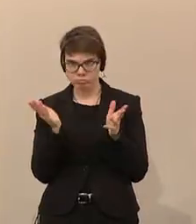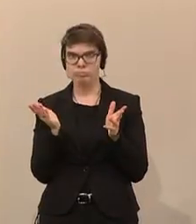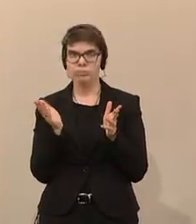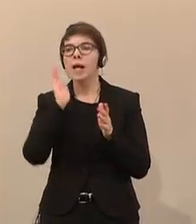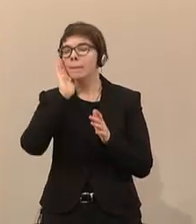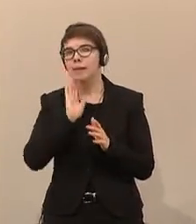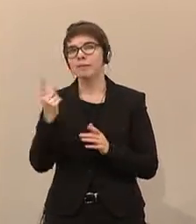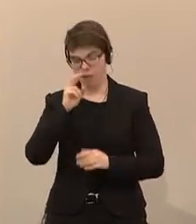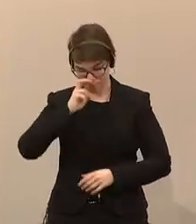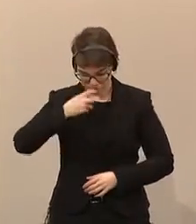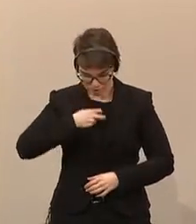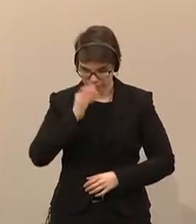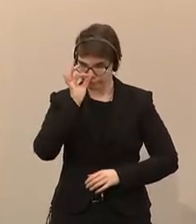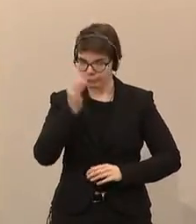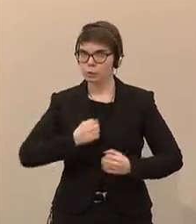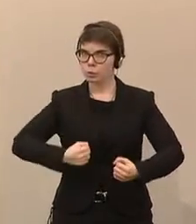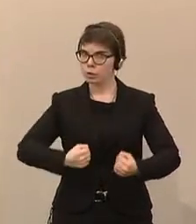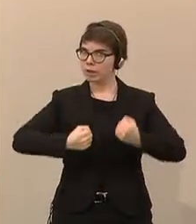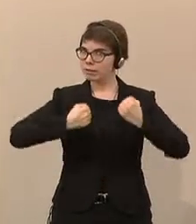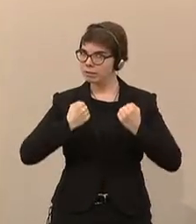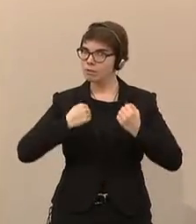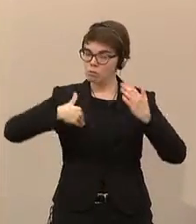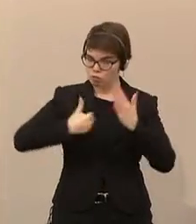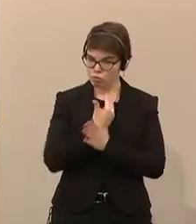neu aufzustellen und vielleicht wieder der Wählergunst zu steigen.